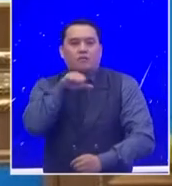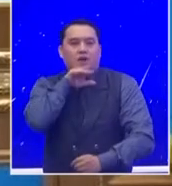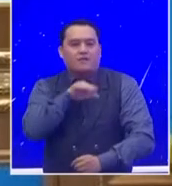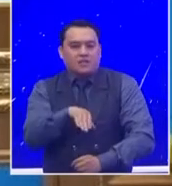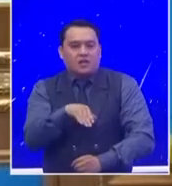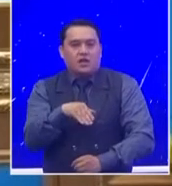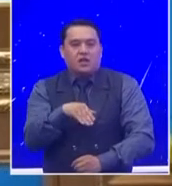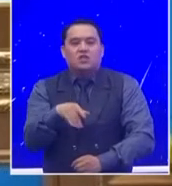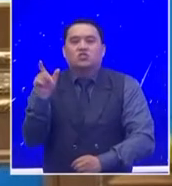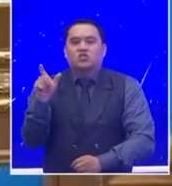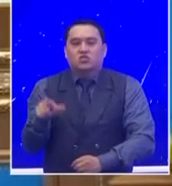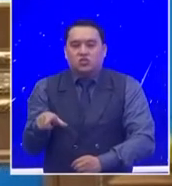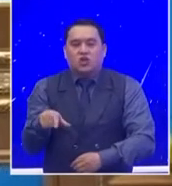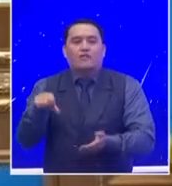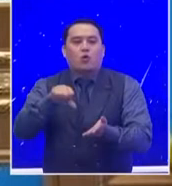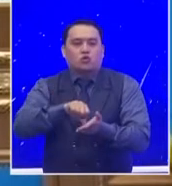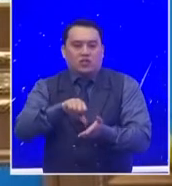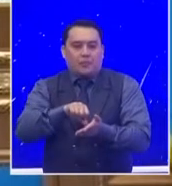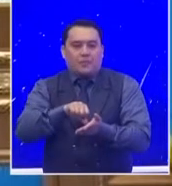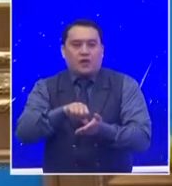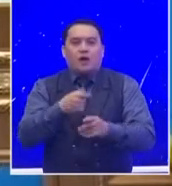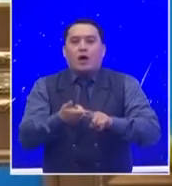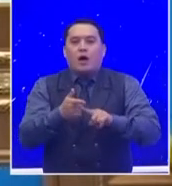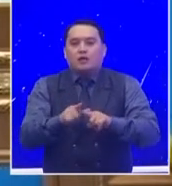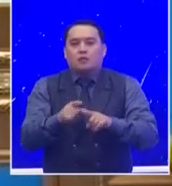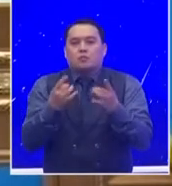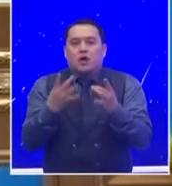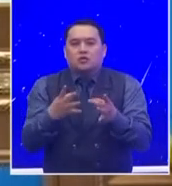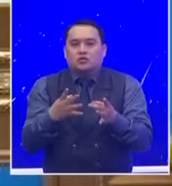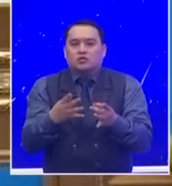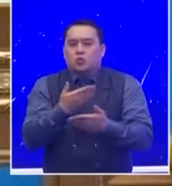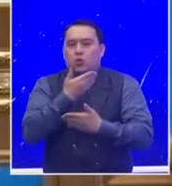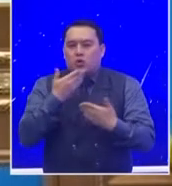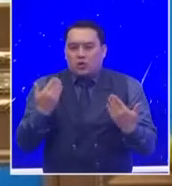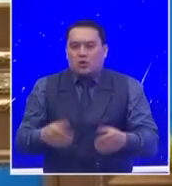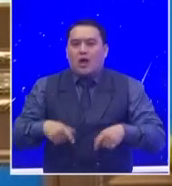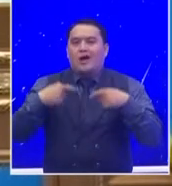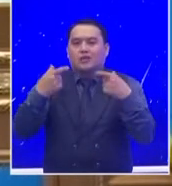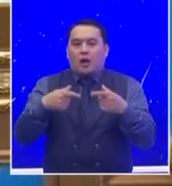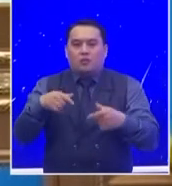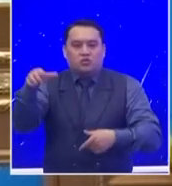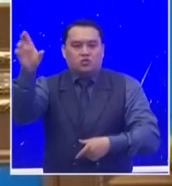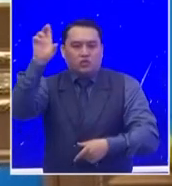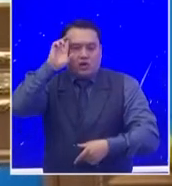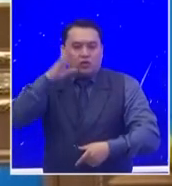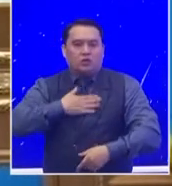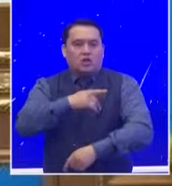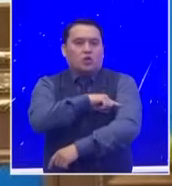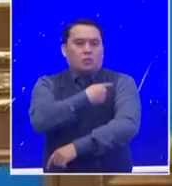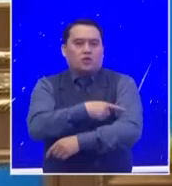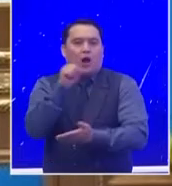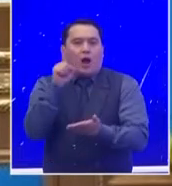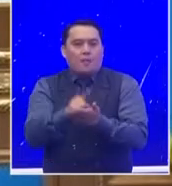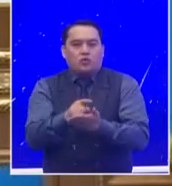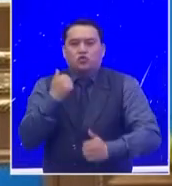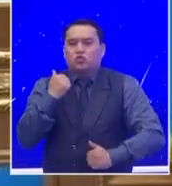профессионализма и человеческого участия. Этот непростой этап в жизни страны наши медики должны пройти